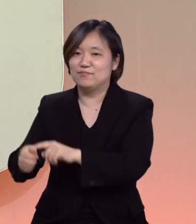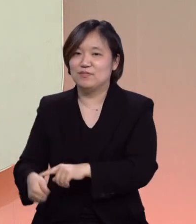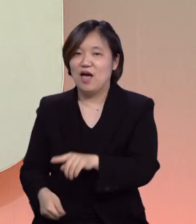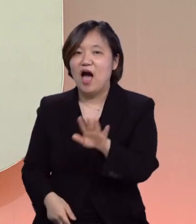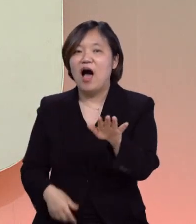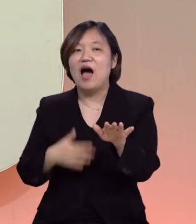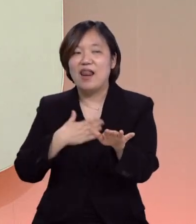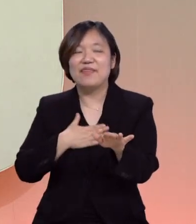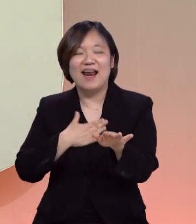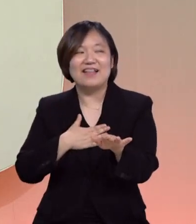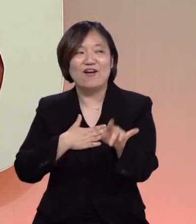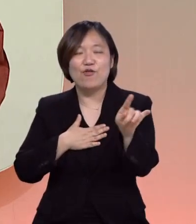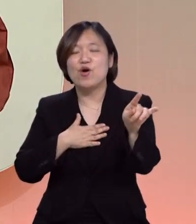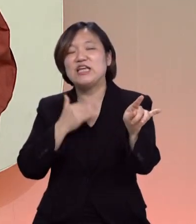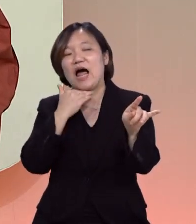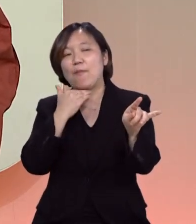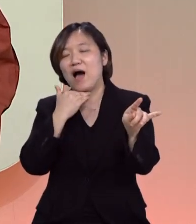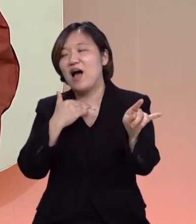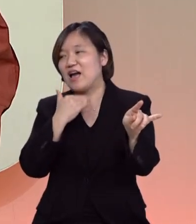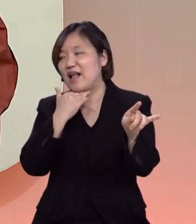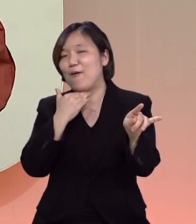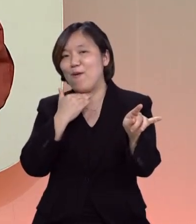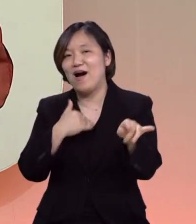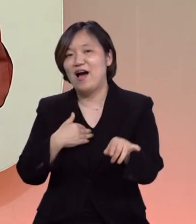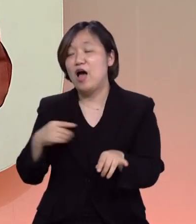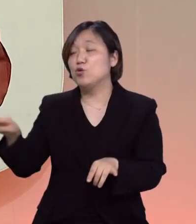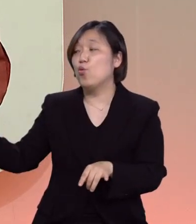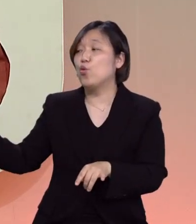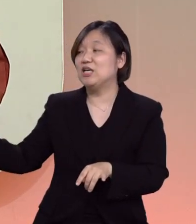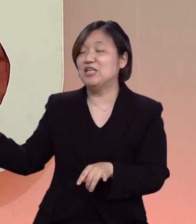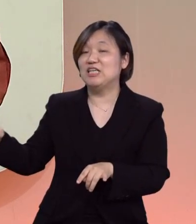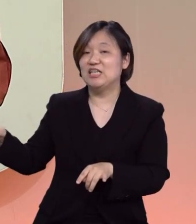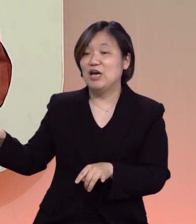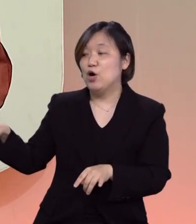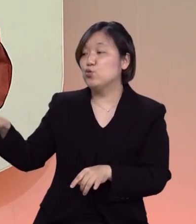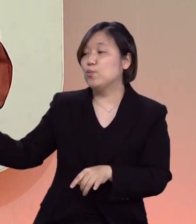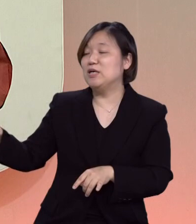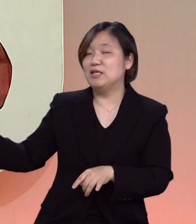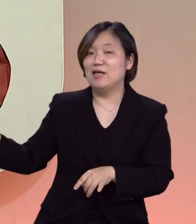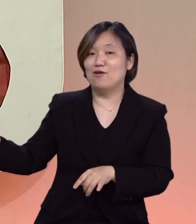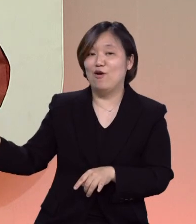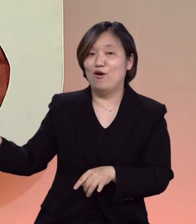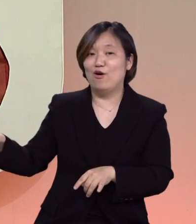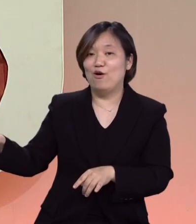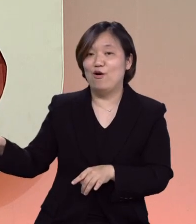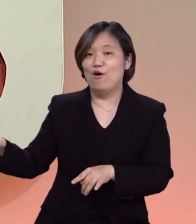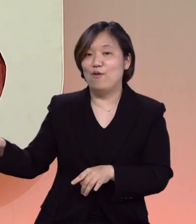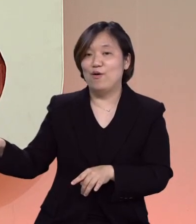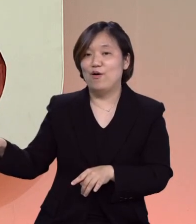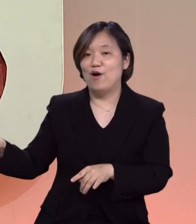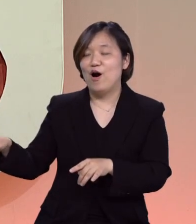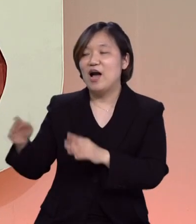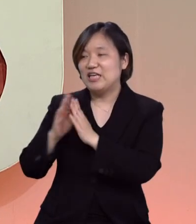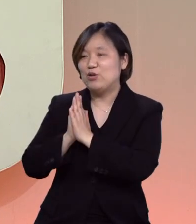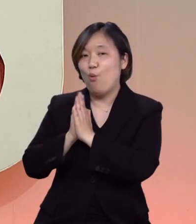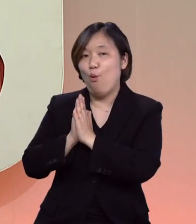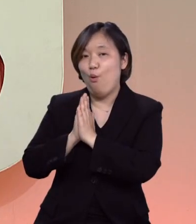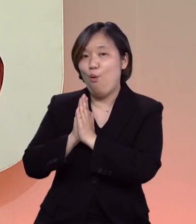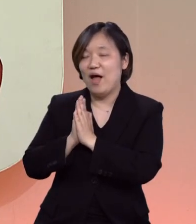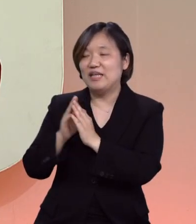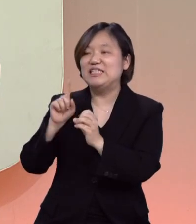잠깐만 기다리고 조금 있다 저 밑에 성전하면서 저기 밑에서 기도하던